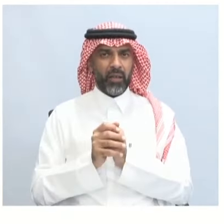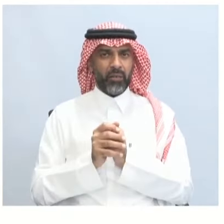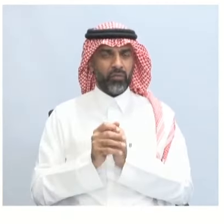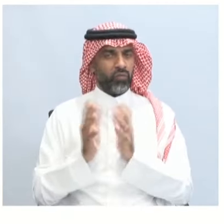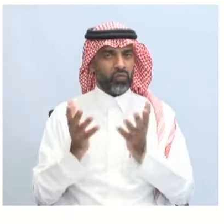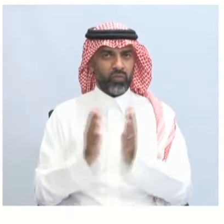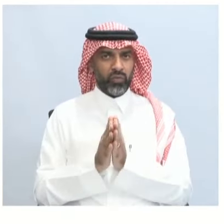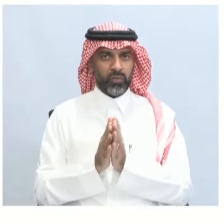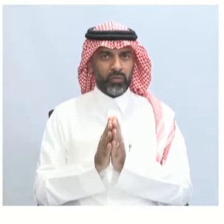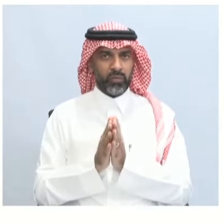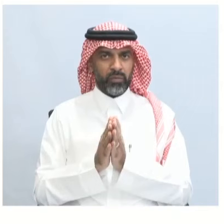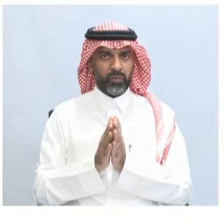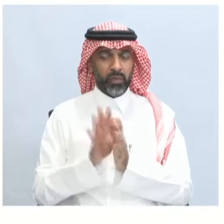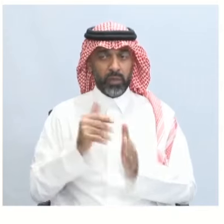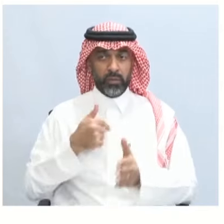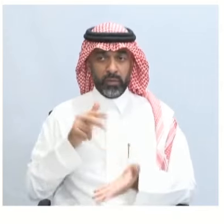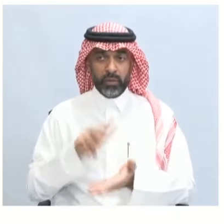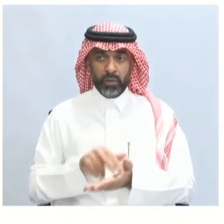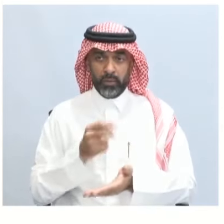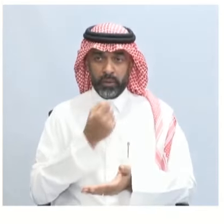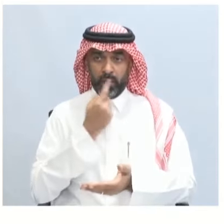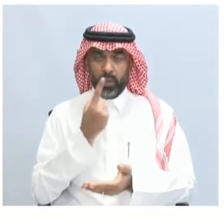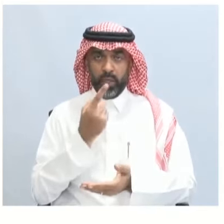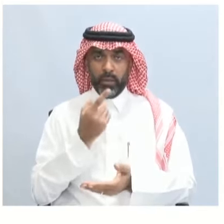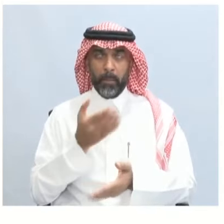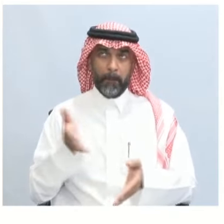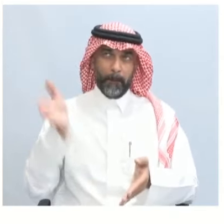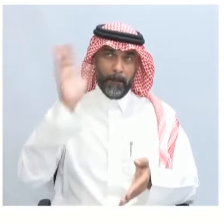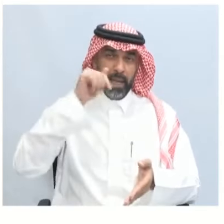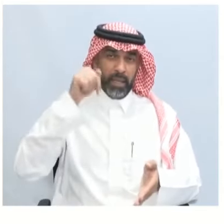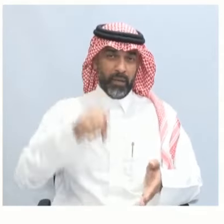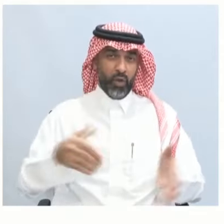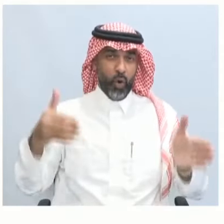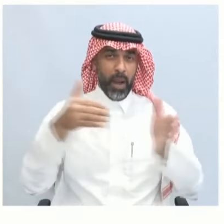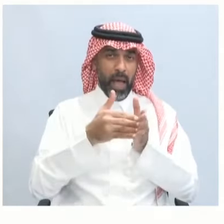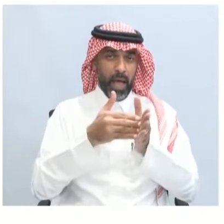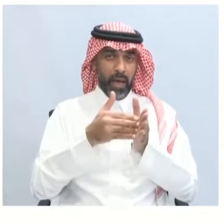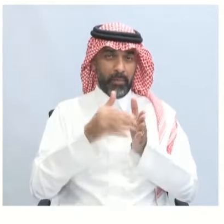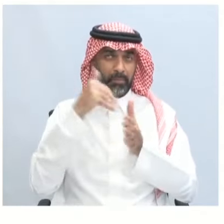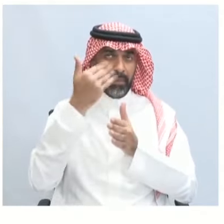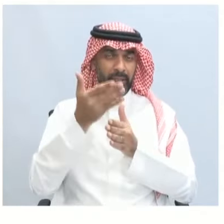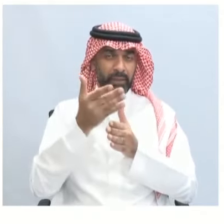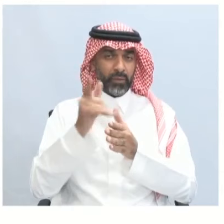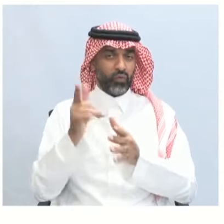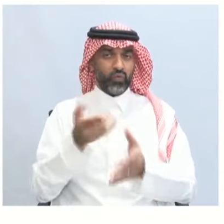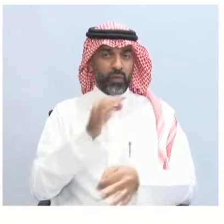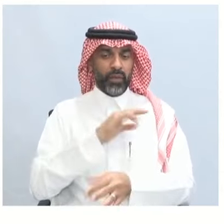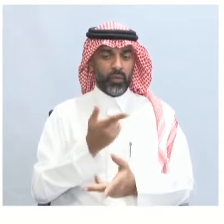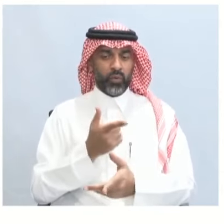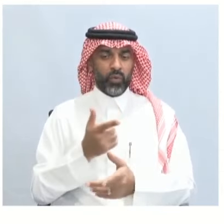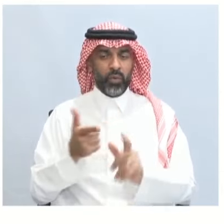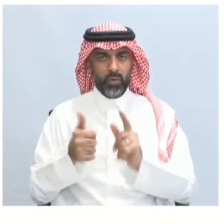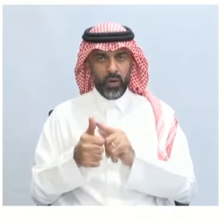يظفر بها في الاخره نريد ثلاثا من تلك النتائج احسنتم نقول التوحيد يكفر